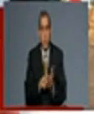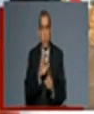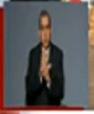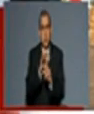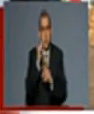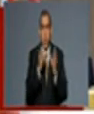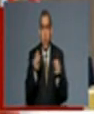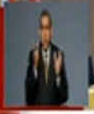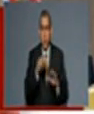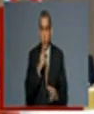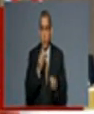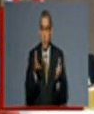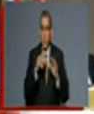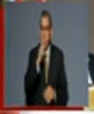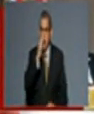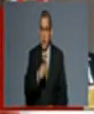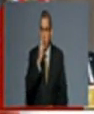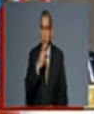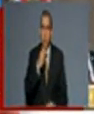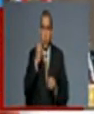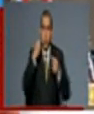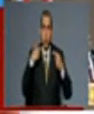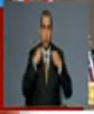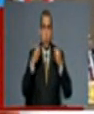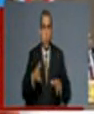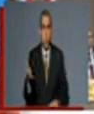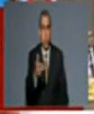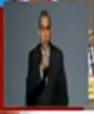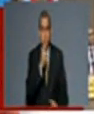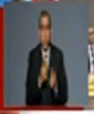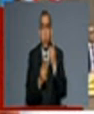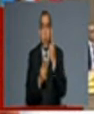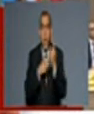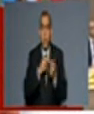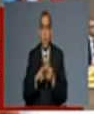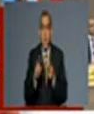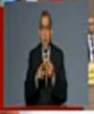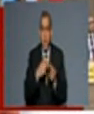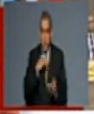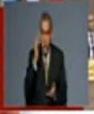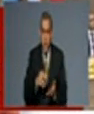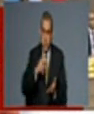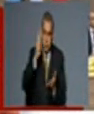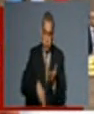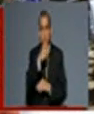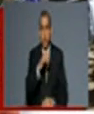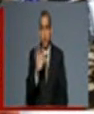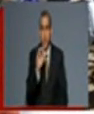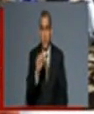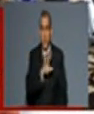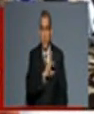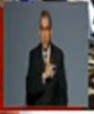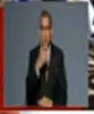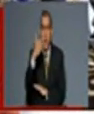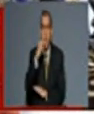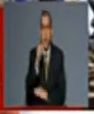رحب بالكاتب الصحفي دكتور استاذ عماد الدين حسين عضو مجلس الشيوخ. مساء الخير استاذ عماد. مساء الخير يا استاذ